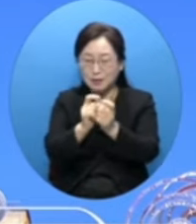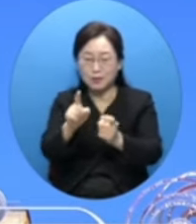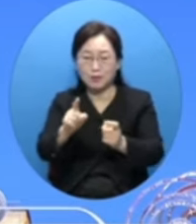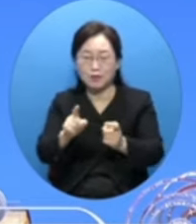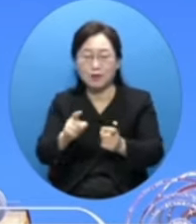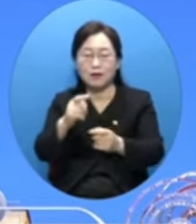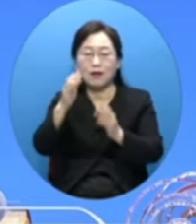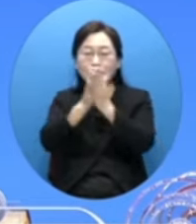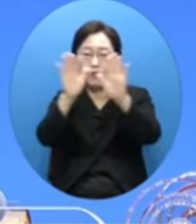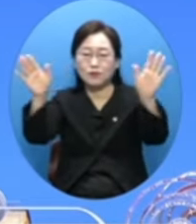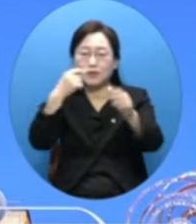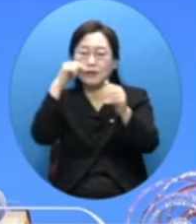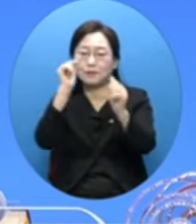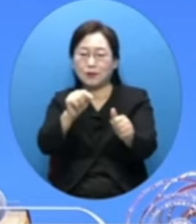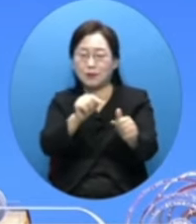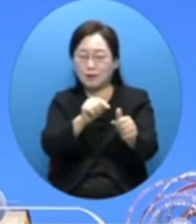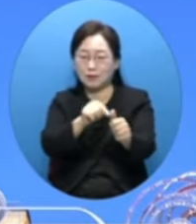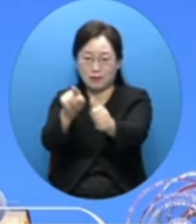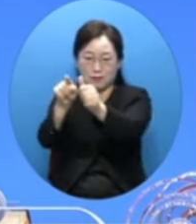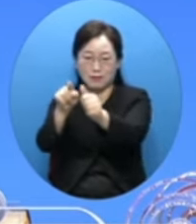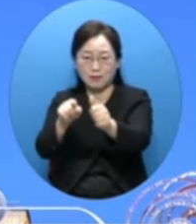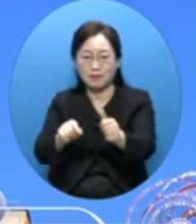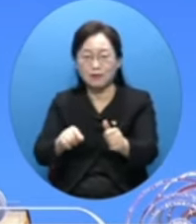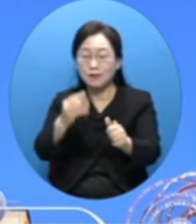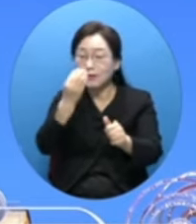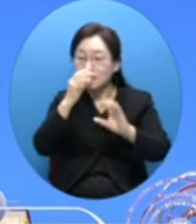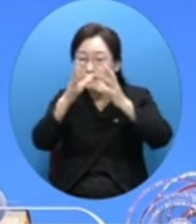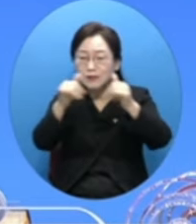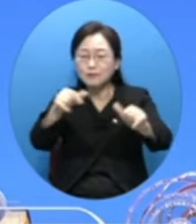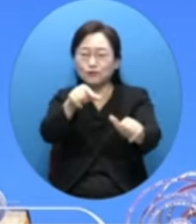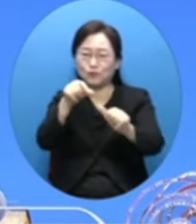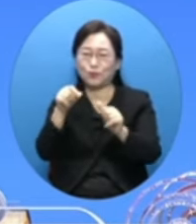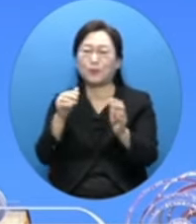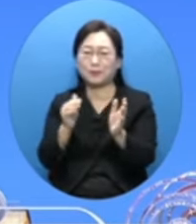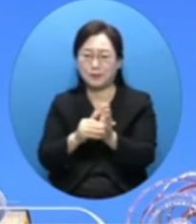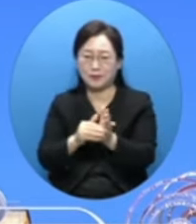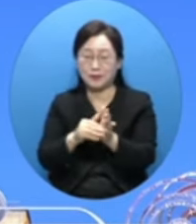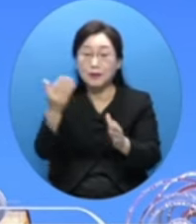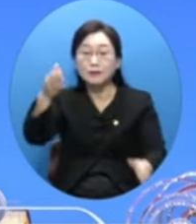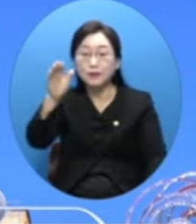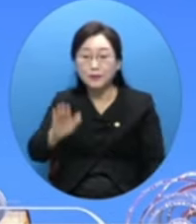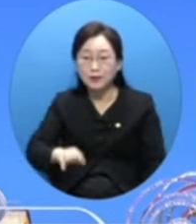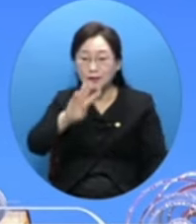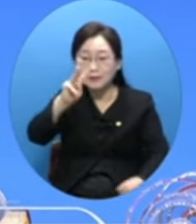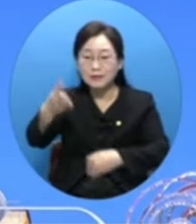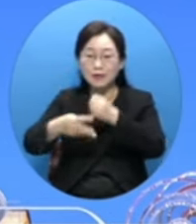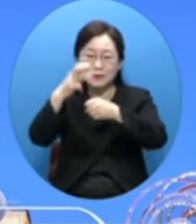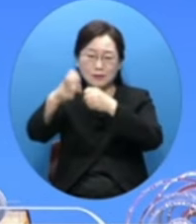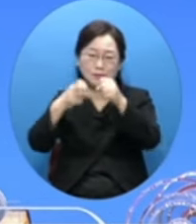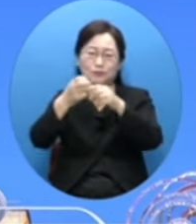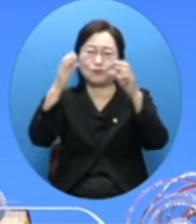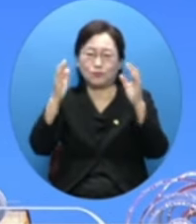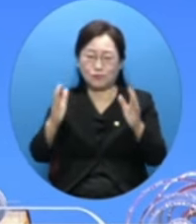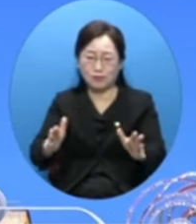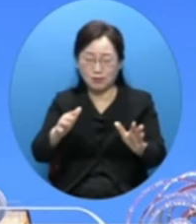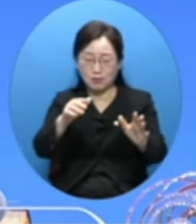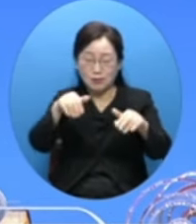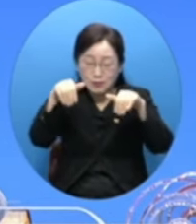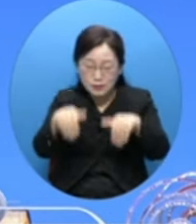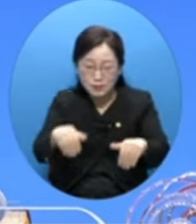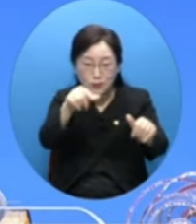보내어 그들을 구원해내셨습니다. 그런데 430년 동안 종살이 하다가 구원받은